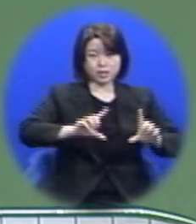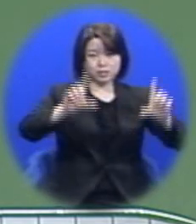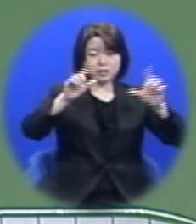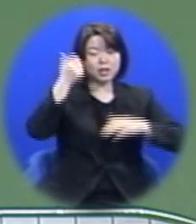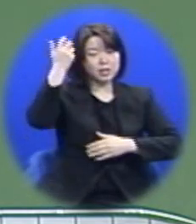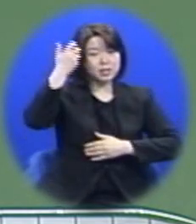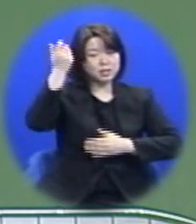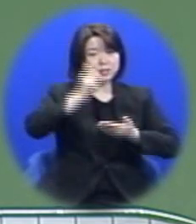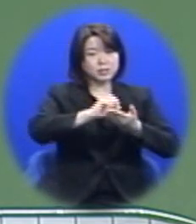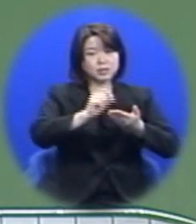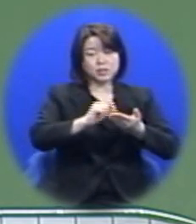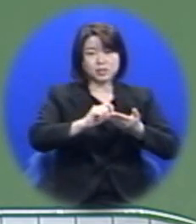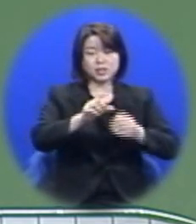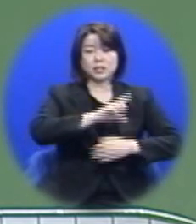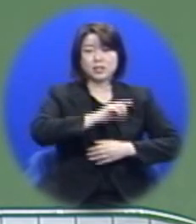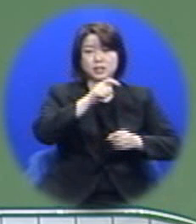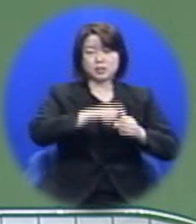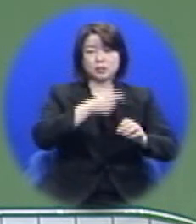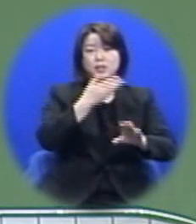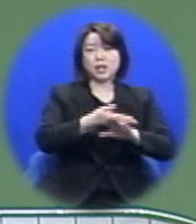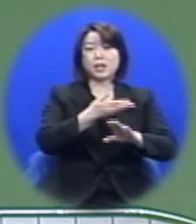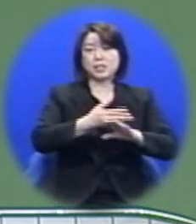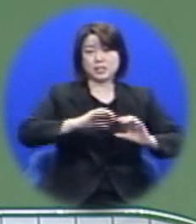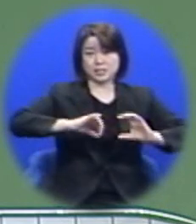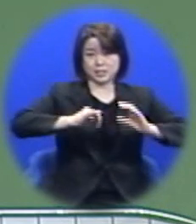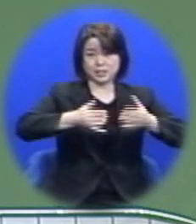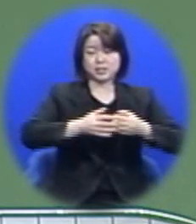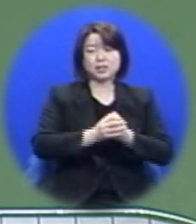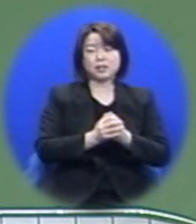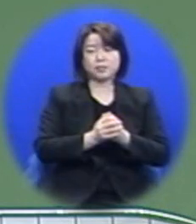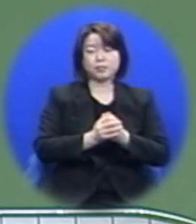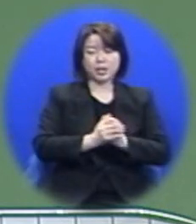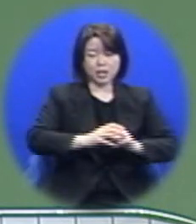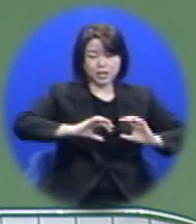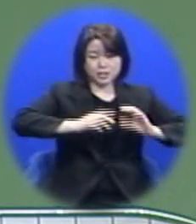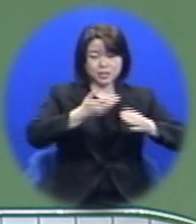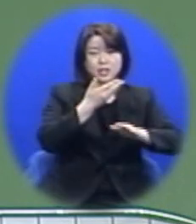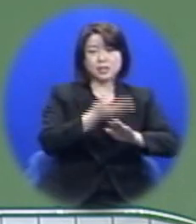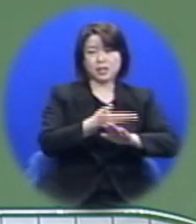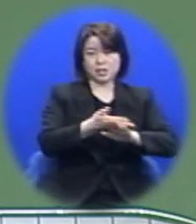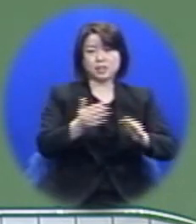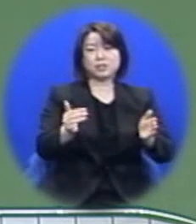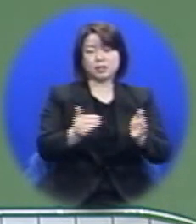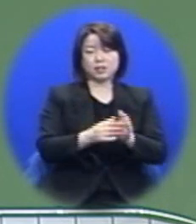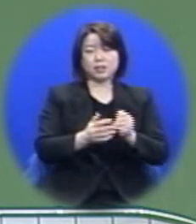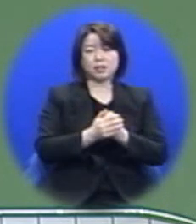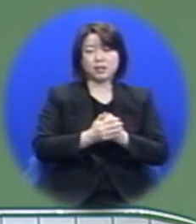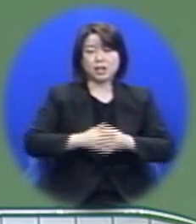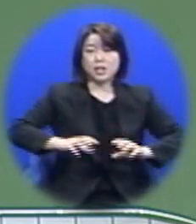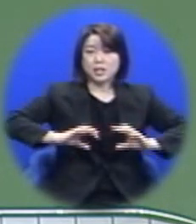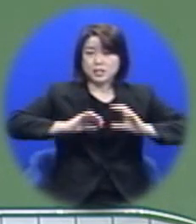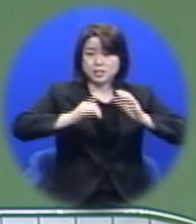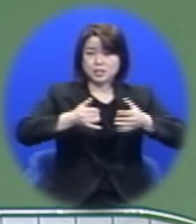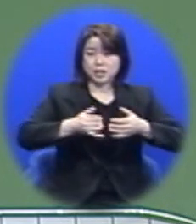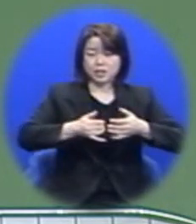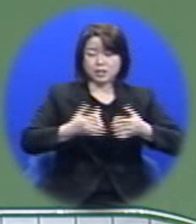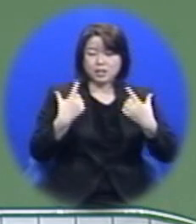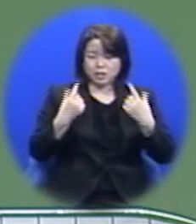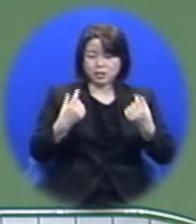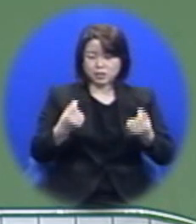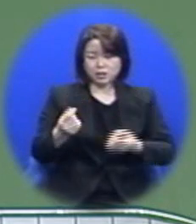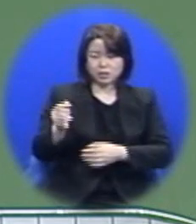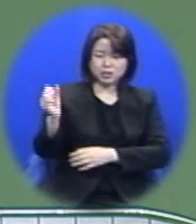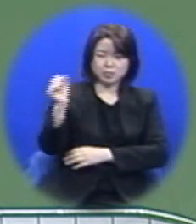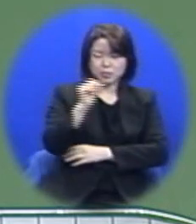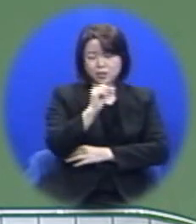영성일기 제목이 달라진 세상입니다. 세상이 달라졌다. 세상은 여전히 삐그덕거리며